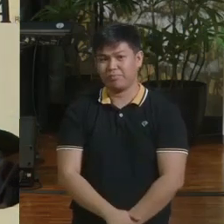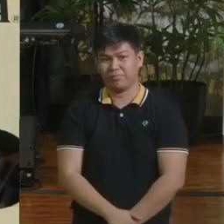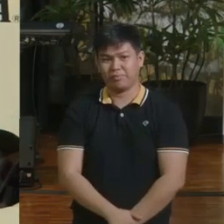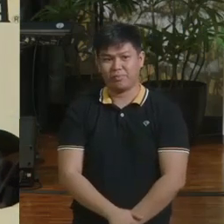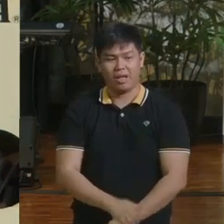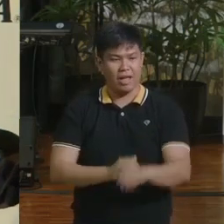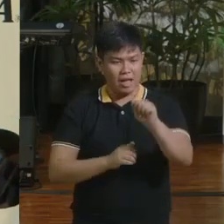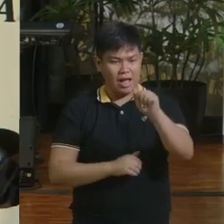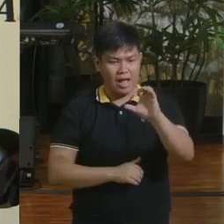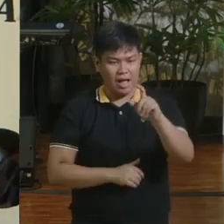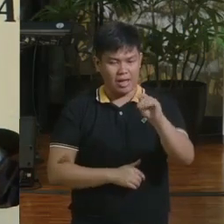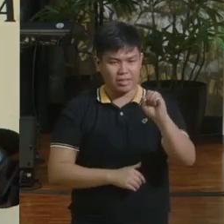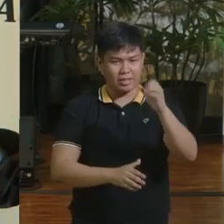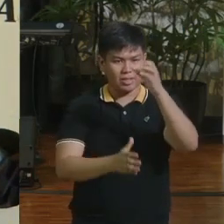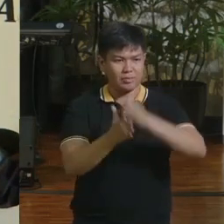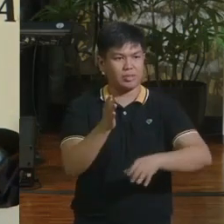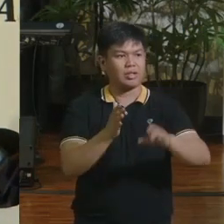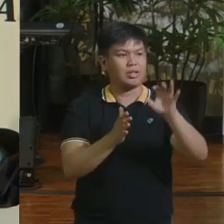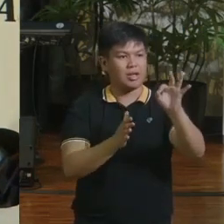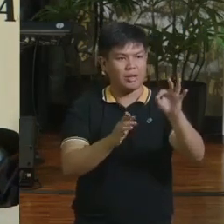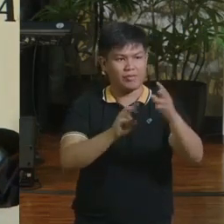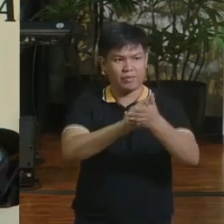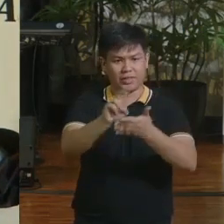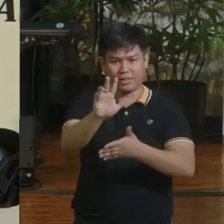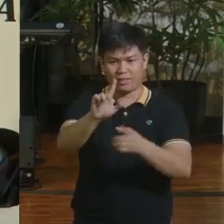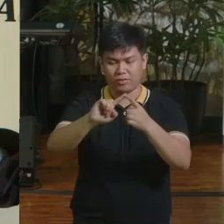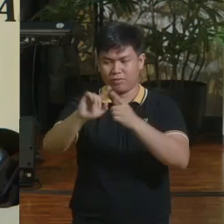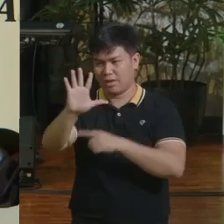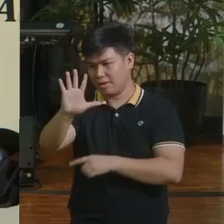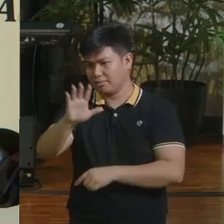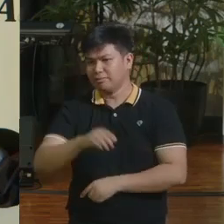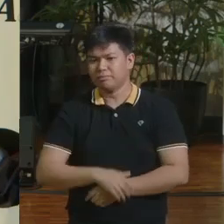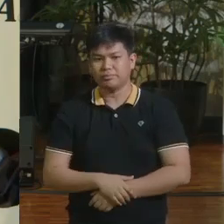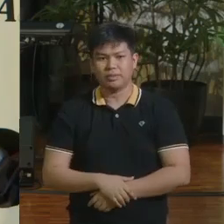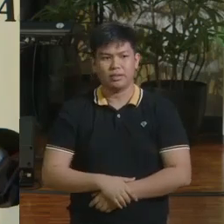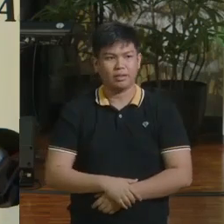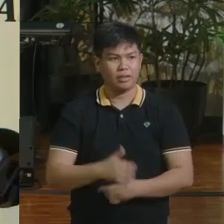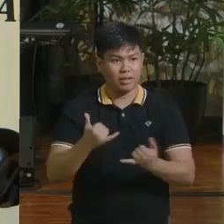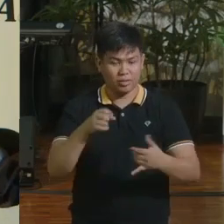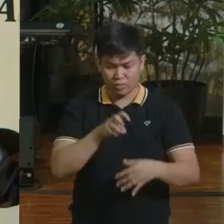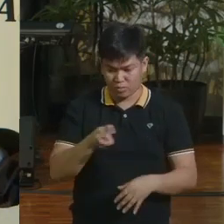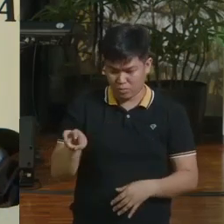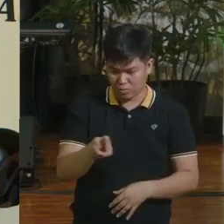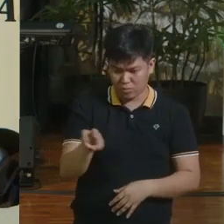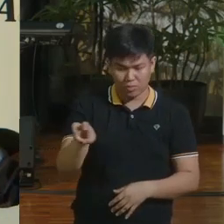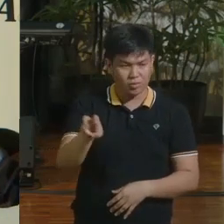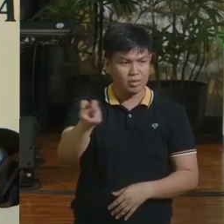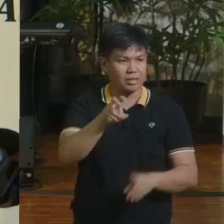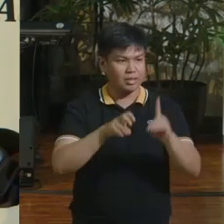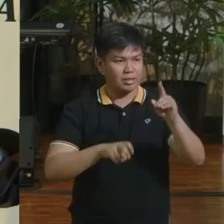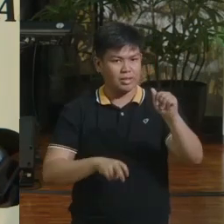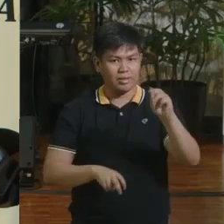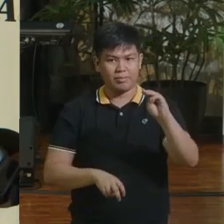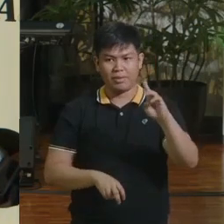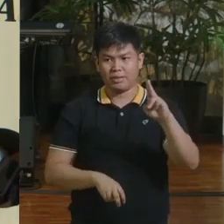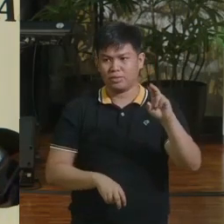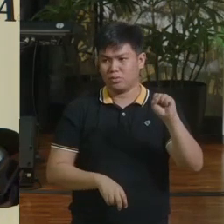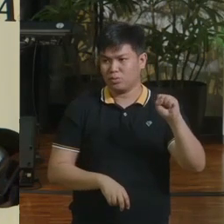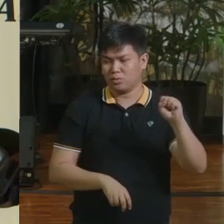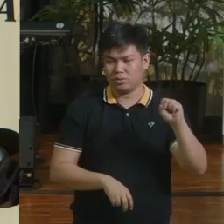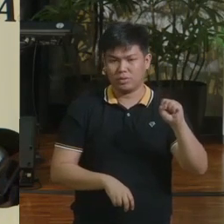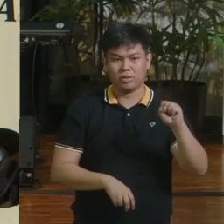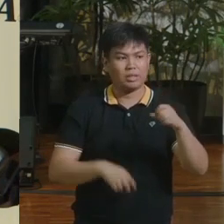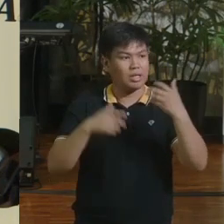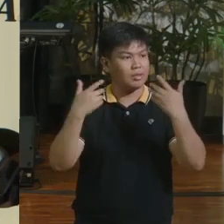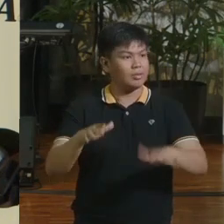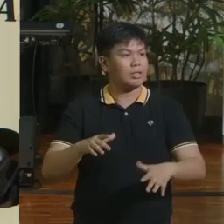Acts 9:3-5, kwento niya ganito. Now as he went on his way, he approached Damascus, and suddenly